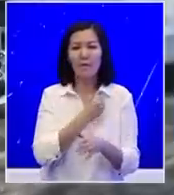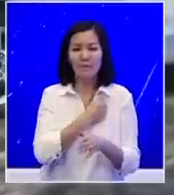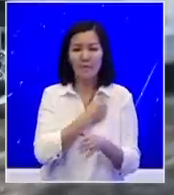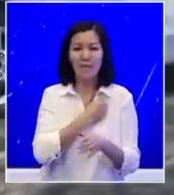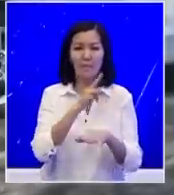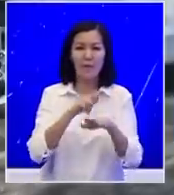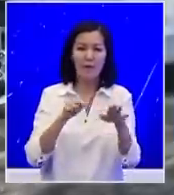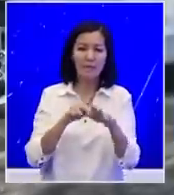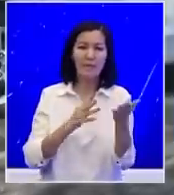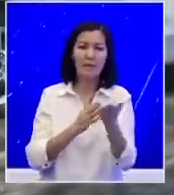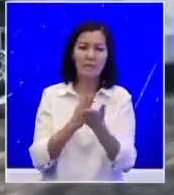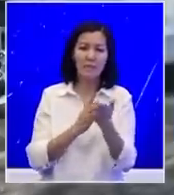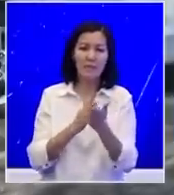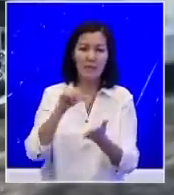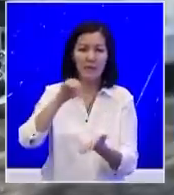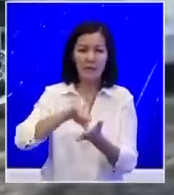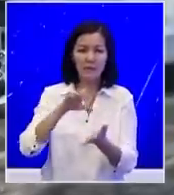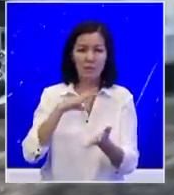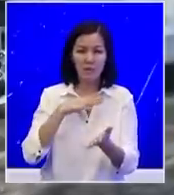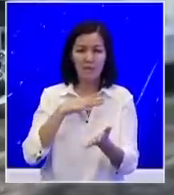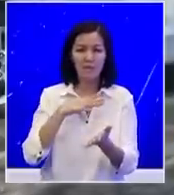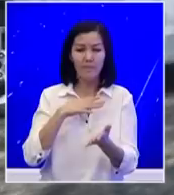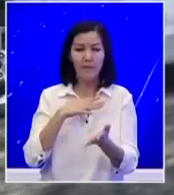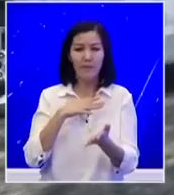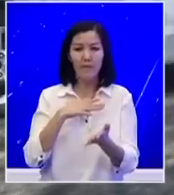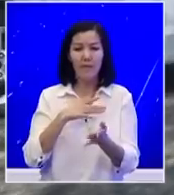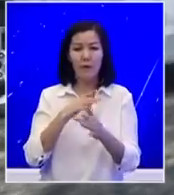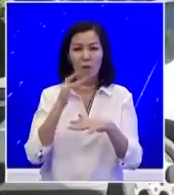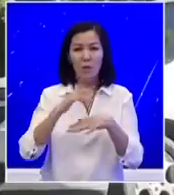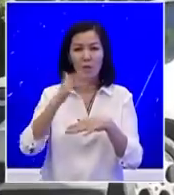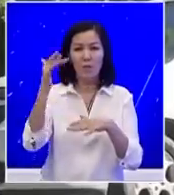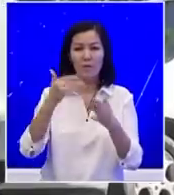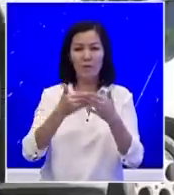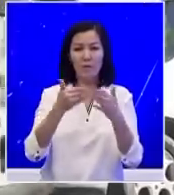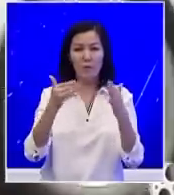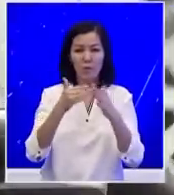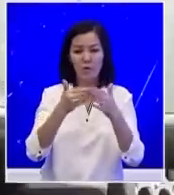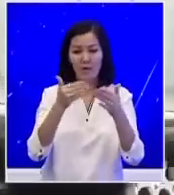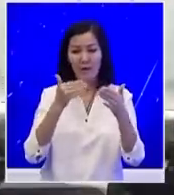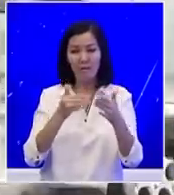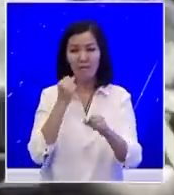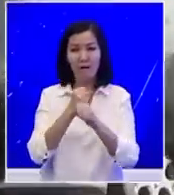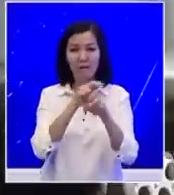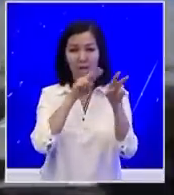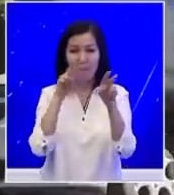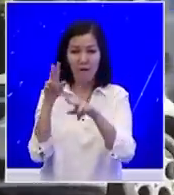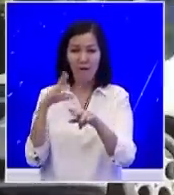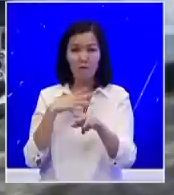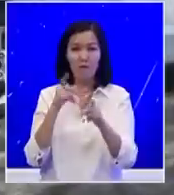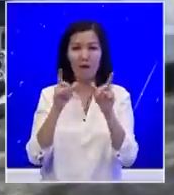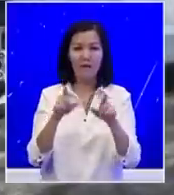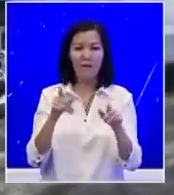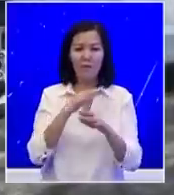полиция қызметкерлері жұмылдырылады. Олармен көп қабатты үйлердің алдылары, қатан бақылауда. Адамдар